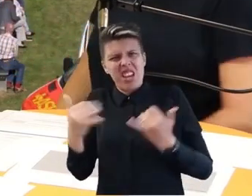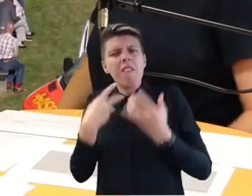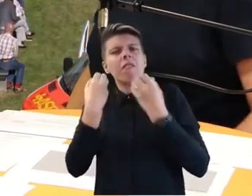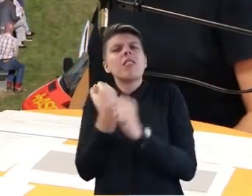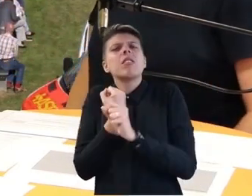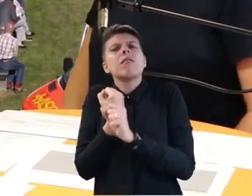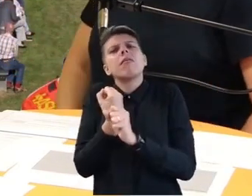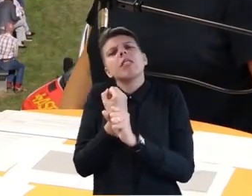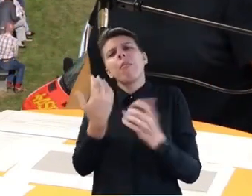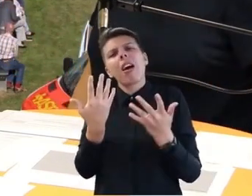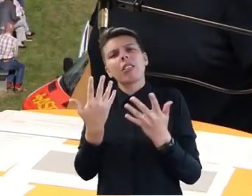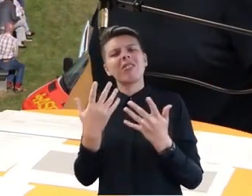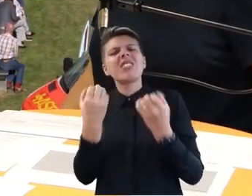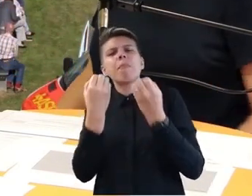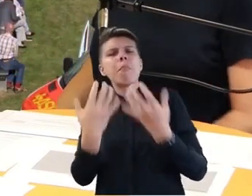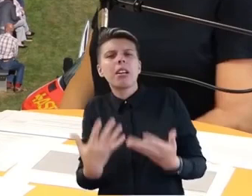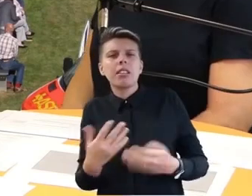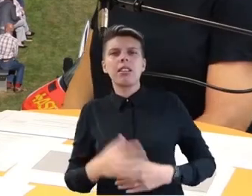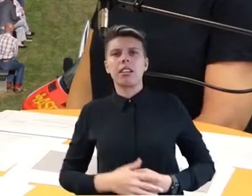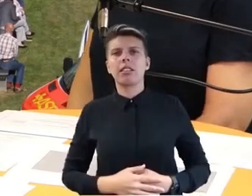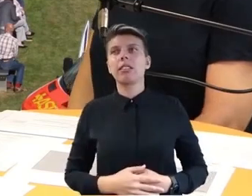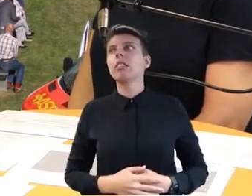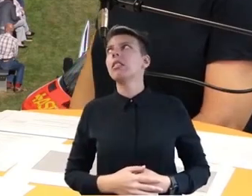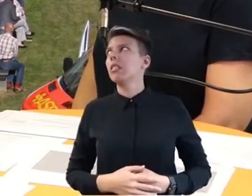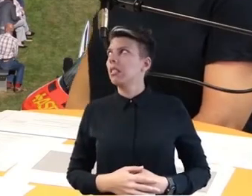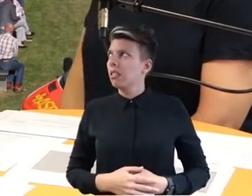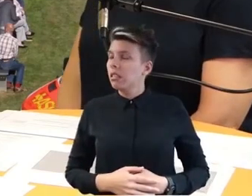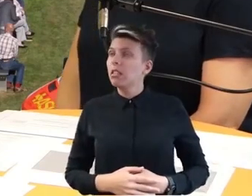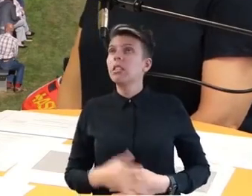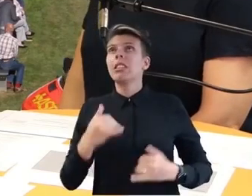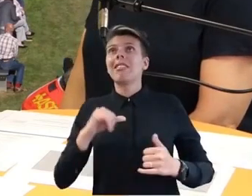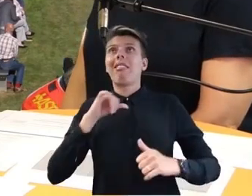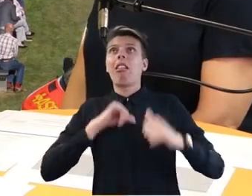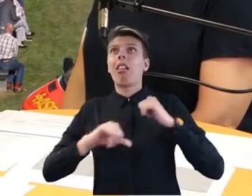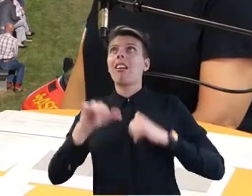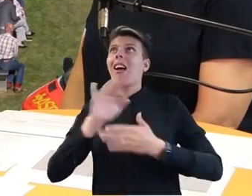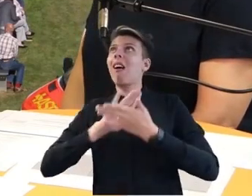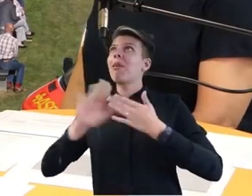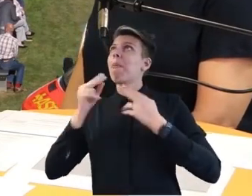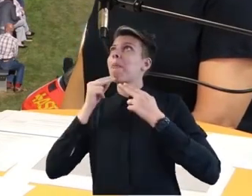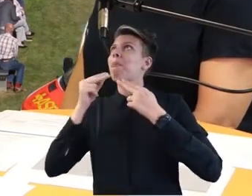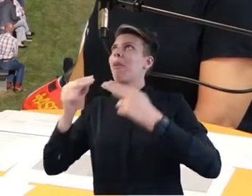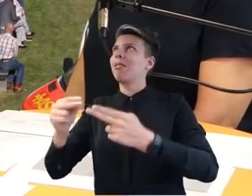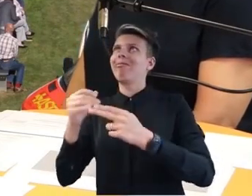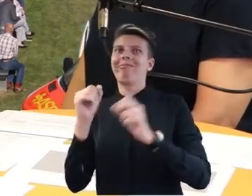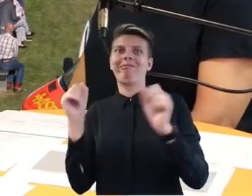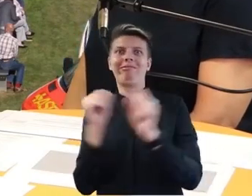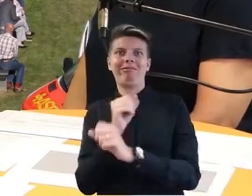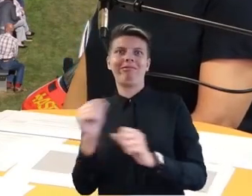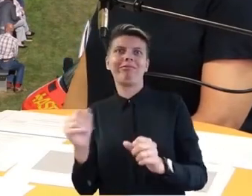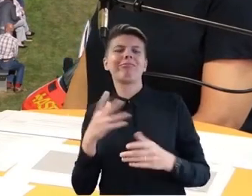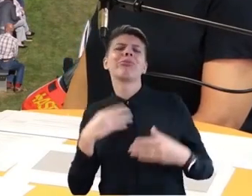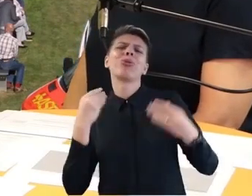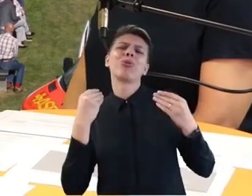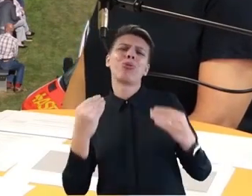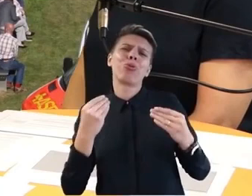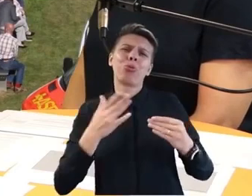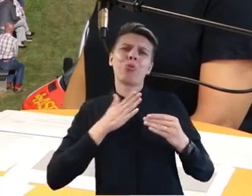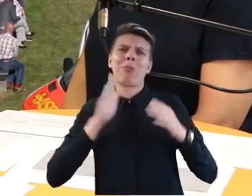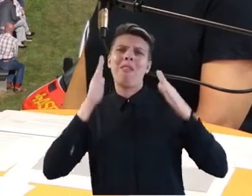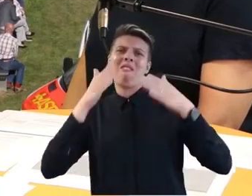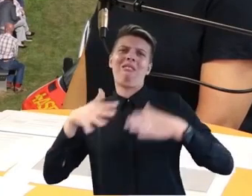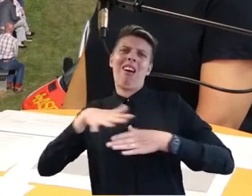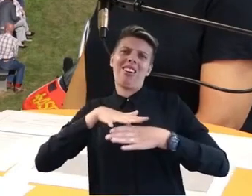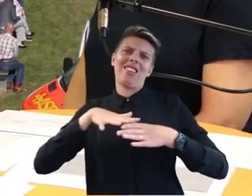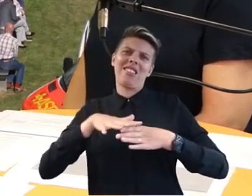sagen ja genau auch das lässt sich wieder pauschal schlecht beantworten wie so häufig in unserem fachgebiet aber